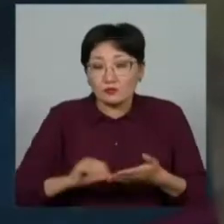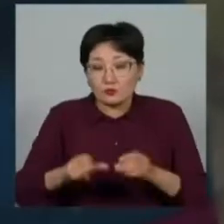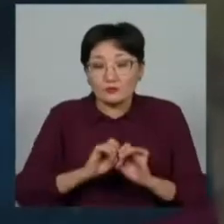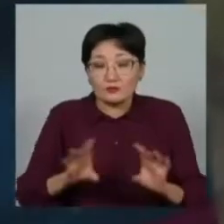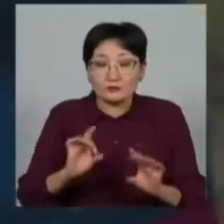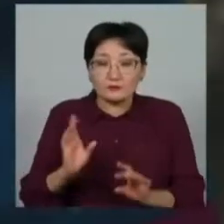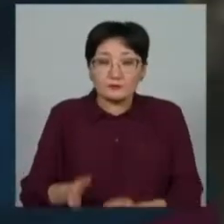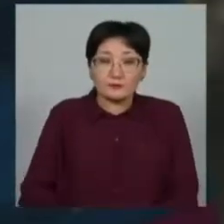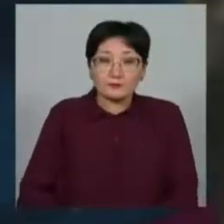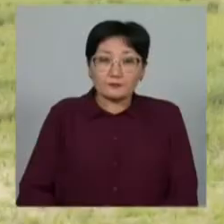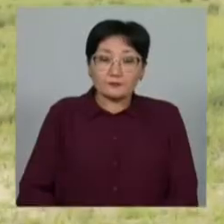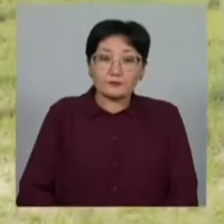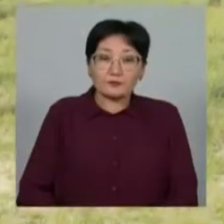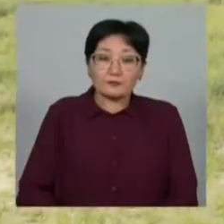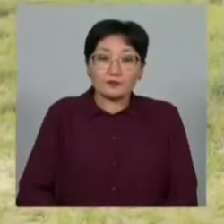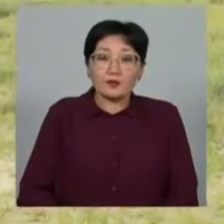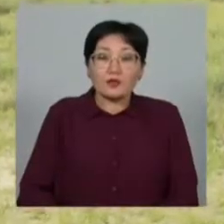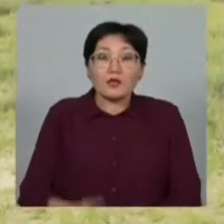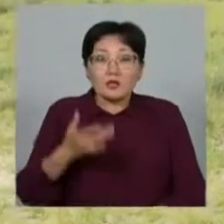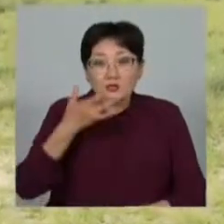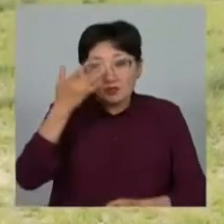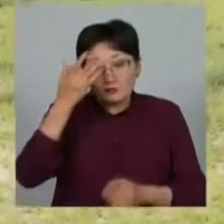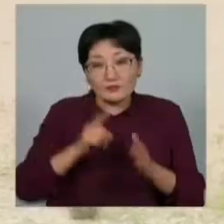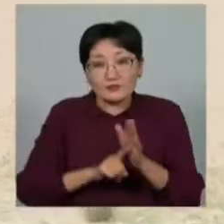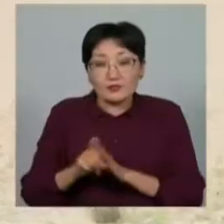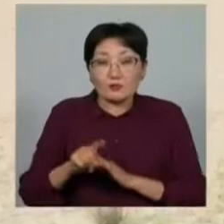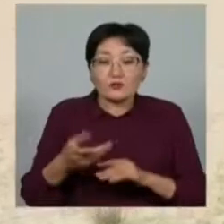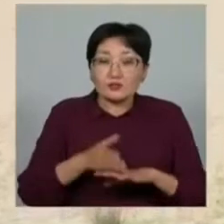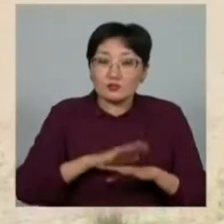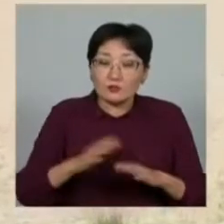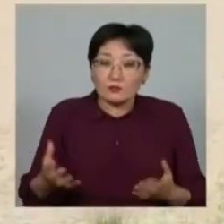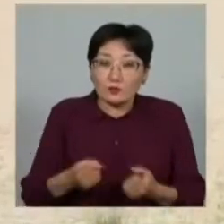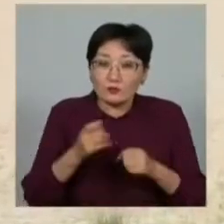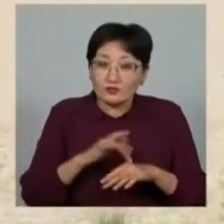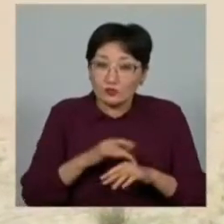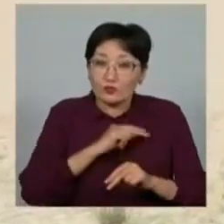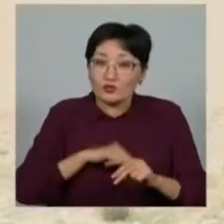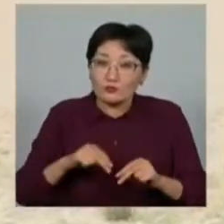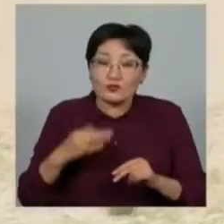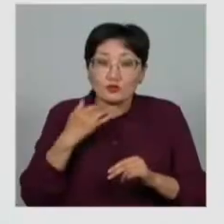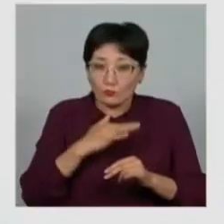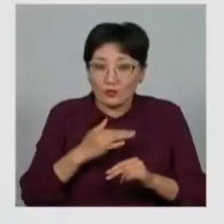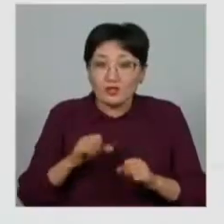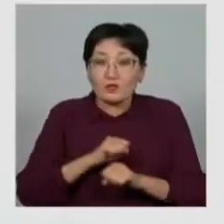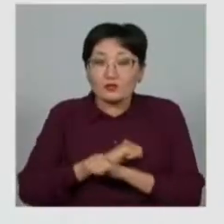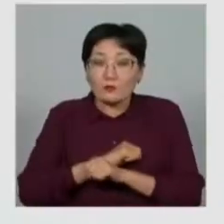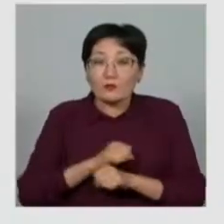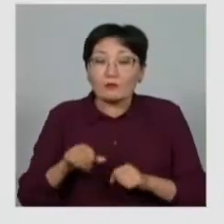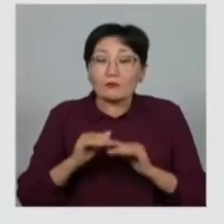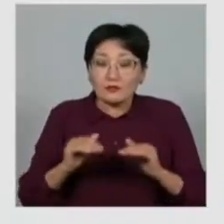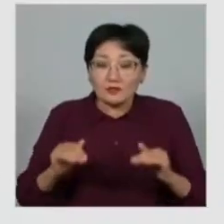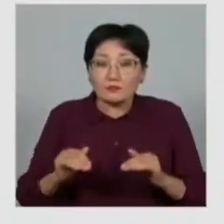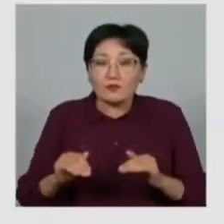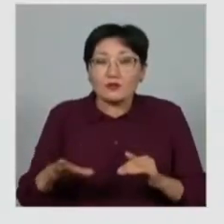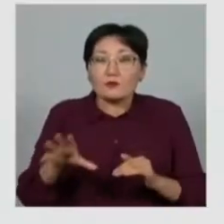тарғын айтсын. Жаз басталып күн ысыса, төтеншеліктермен құтқару қызметінің жұмысы көбейеді. Себебі демалысқа шыққан бала мен